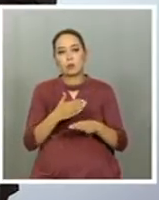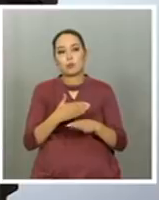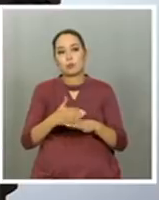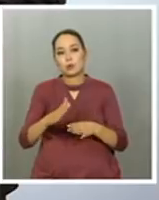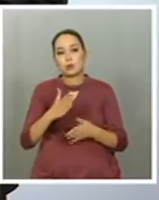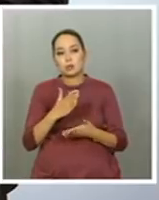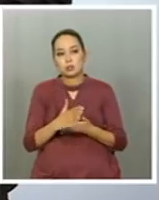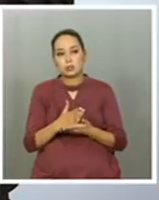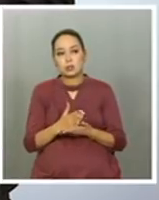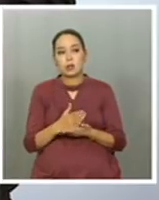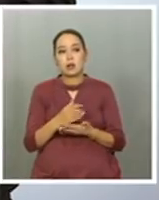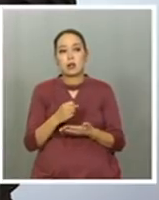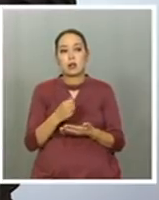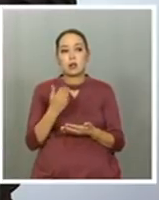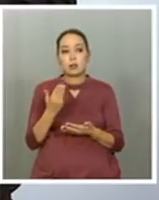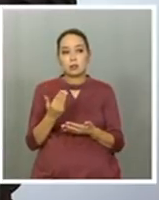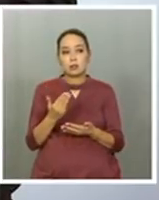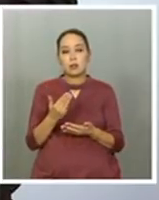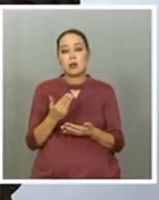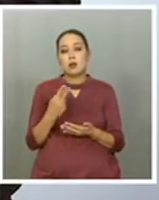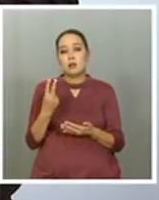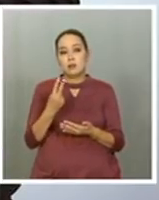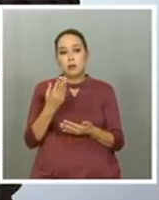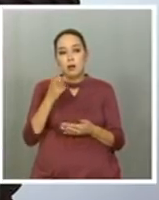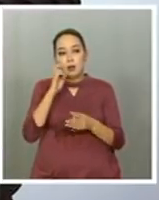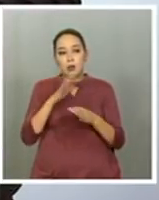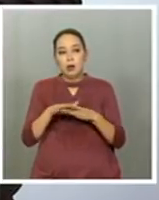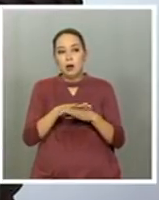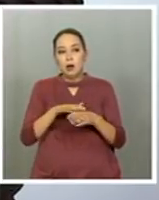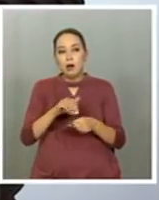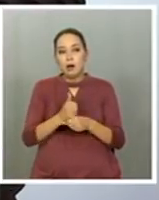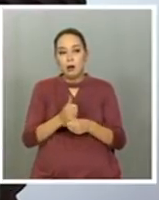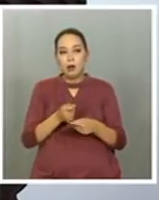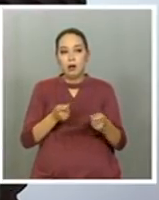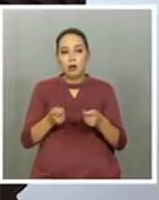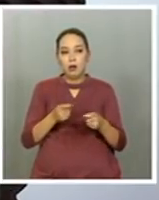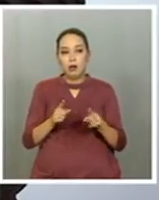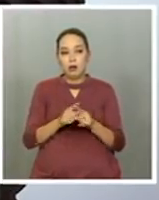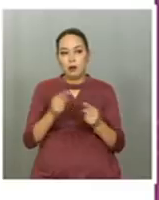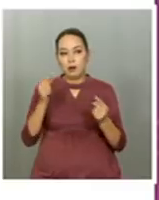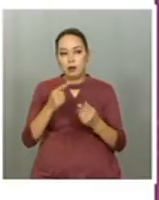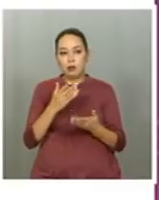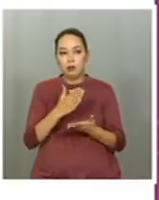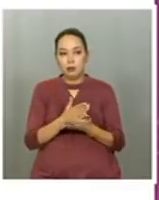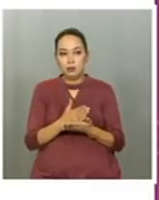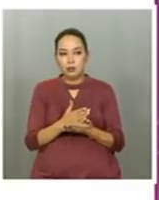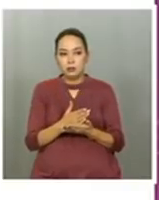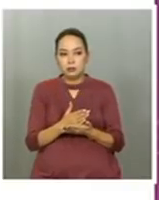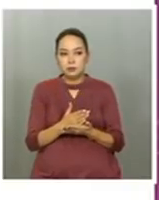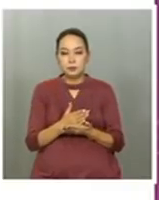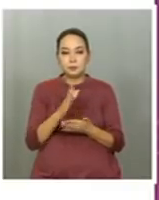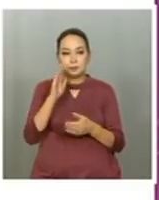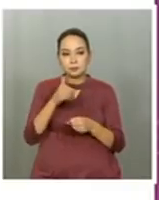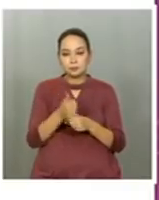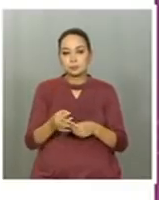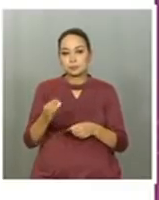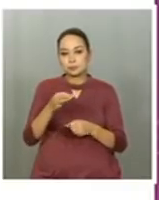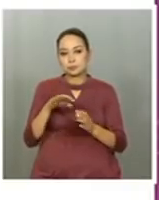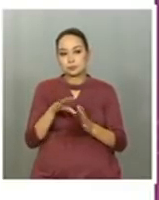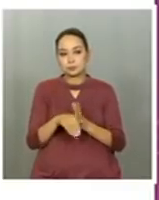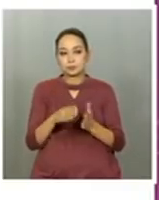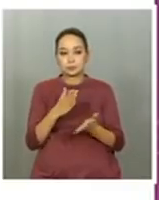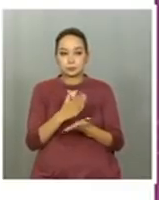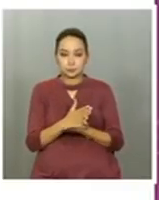мұнда мемлекеттік еңбек бөлінісі басым рөлді атқарады. Яғни бұл бізде жаңа Қазақстанның 5 экономикалық ауданын айтуға